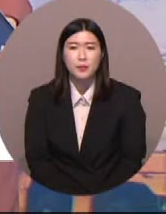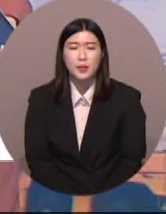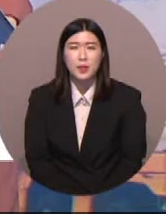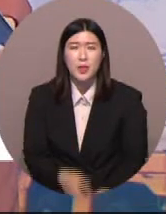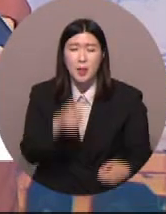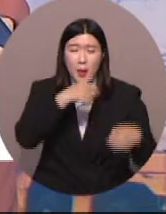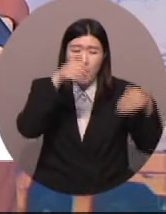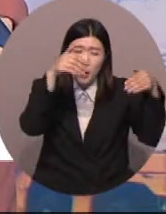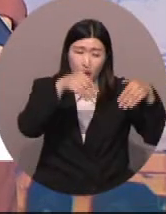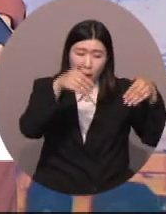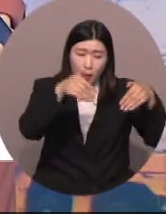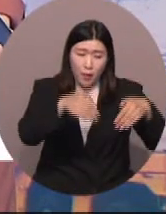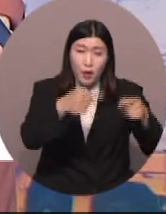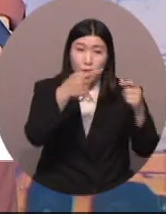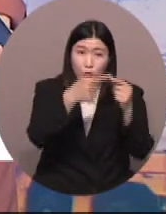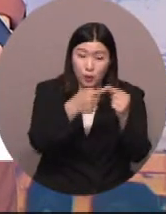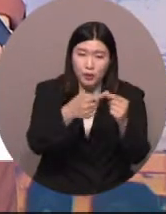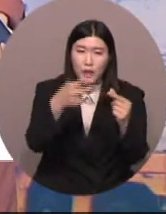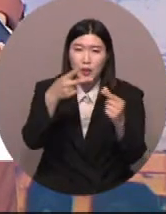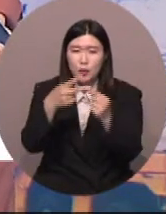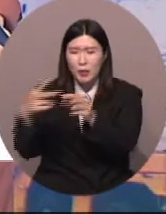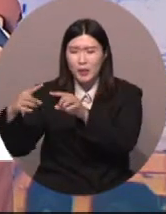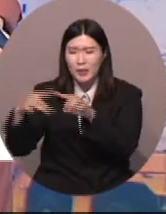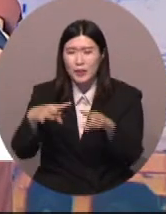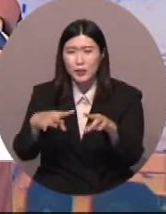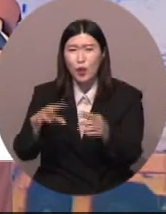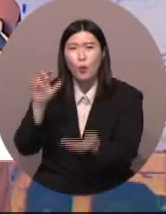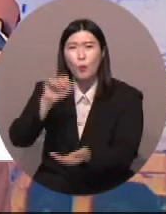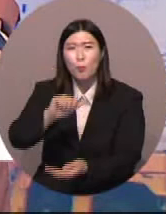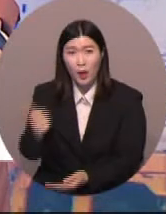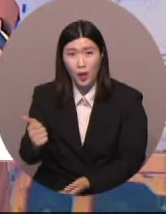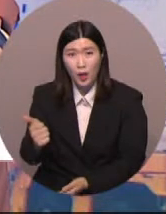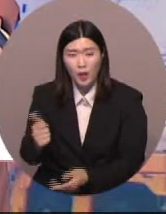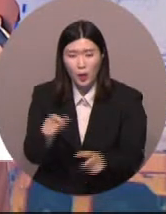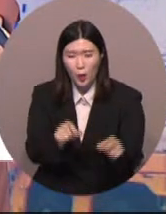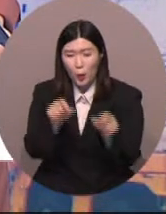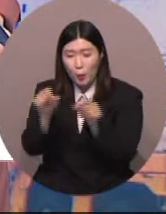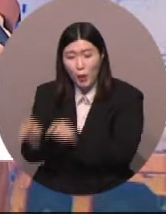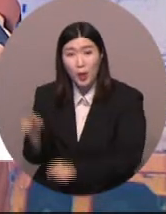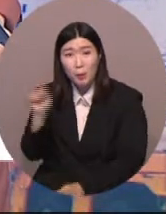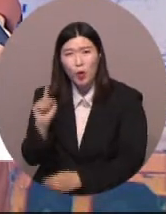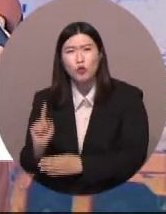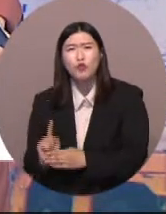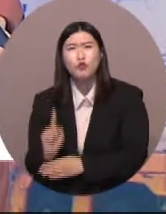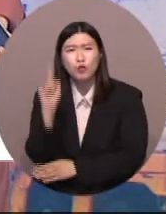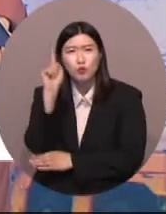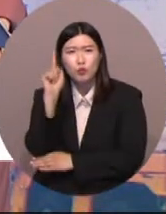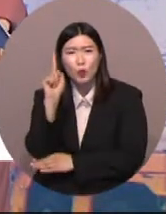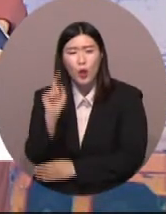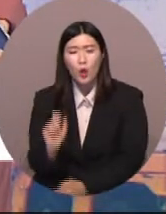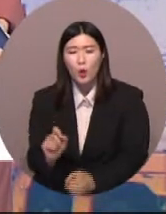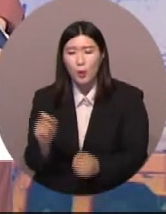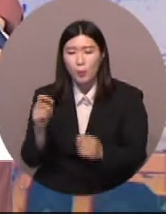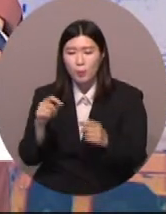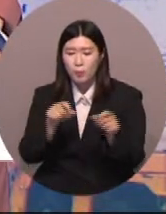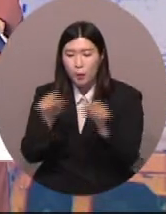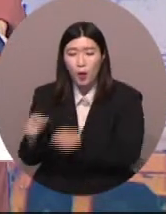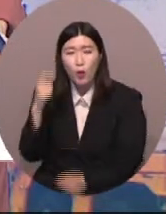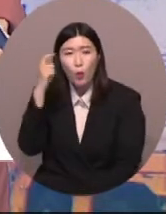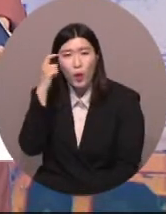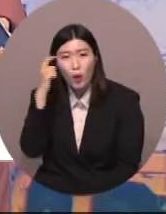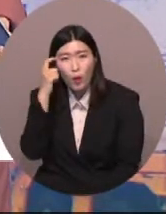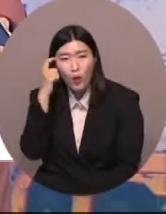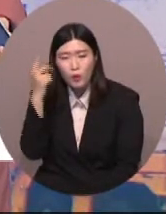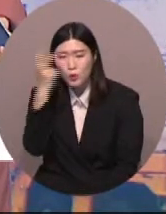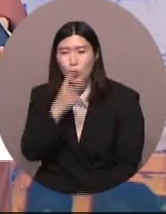날씨에 이어 센서 결함까지 두 번의 고비를 겪으며 발사가 미루어진 누리호에 대한 원인 조사가 시작됐습니다.